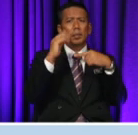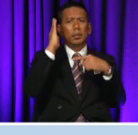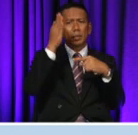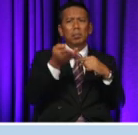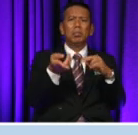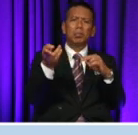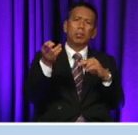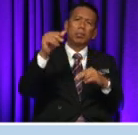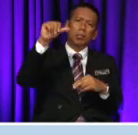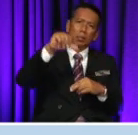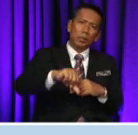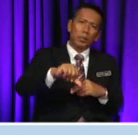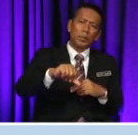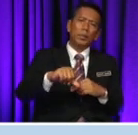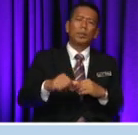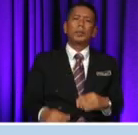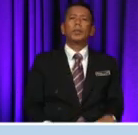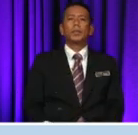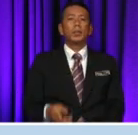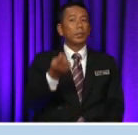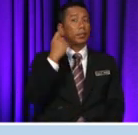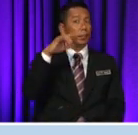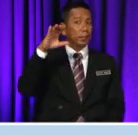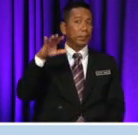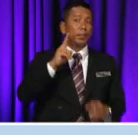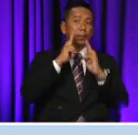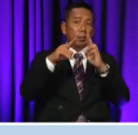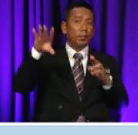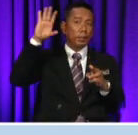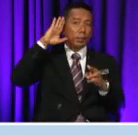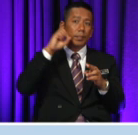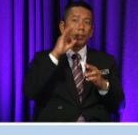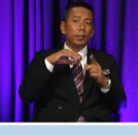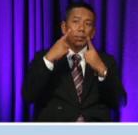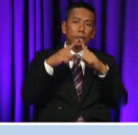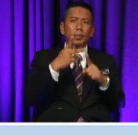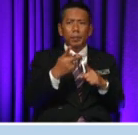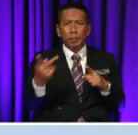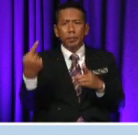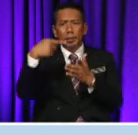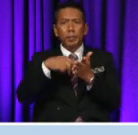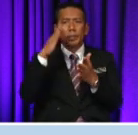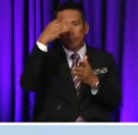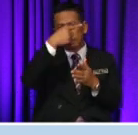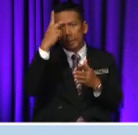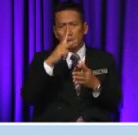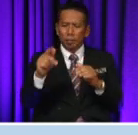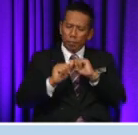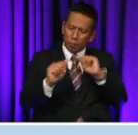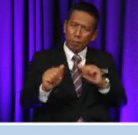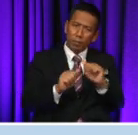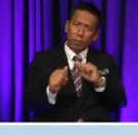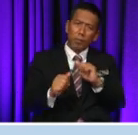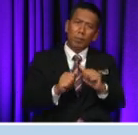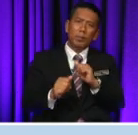merosot Oke ini adalah isinya tadi sudah dengar jawabannya baik perkara ini akan menyebabkan activity persatuan tidak